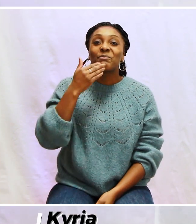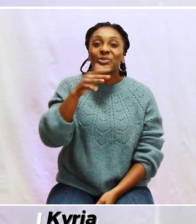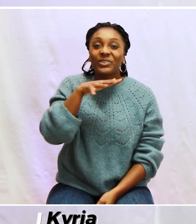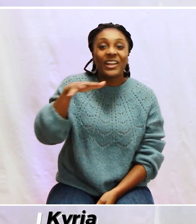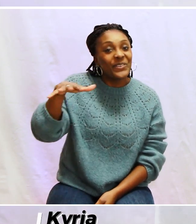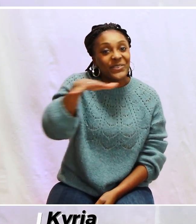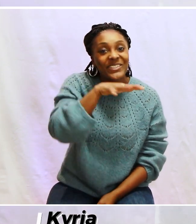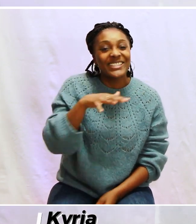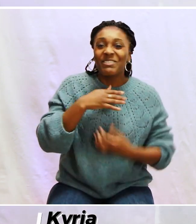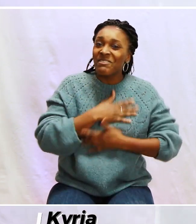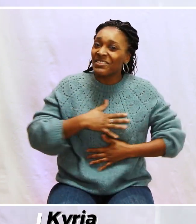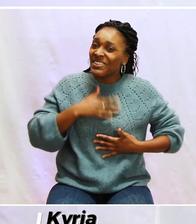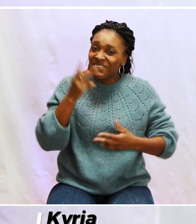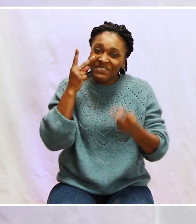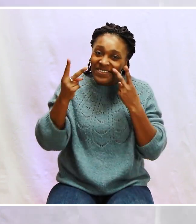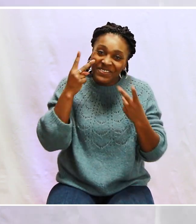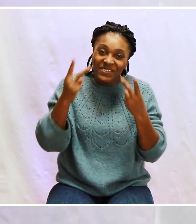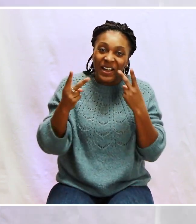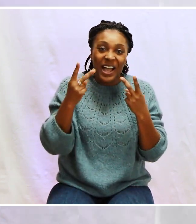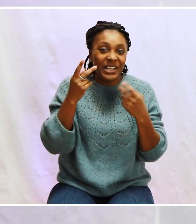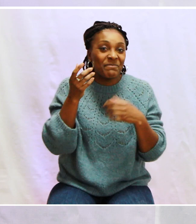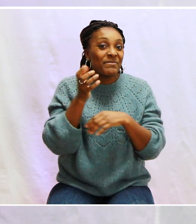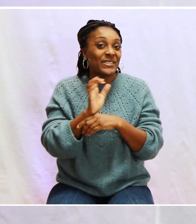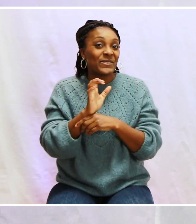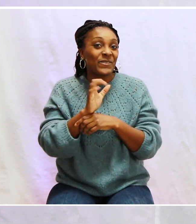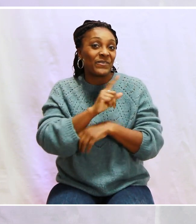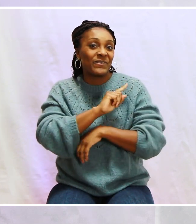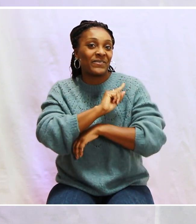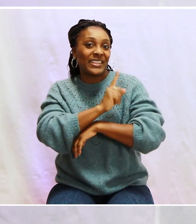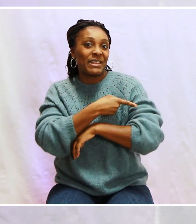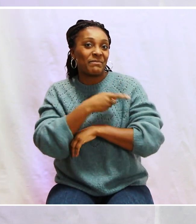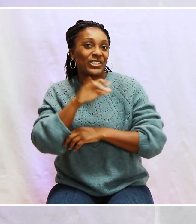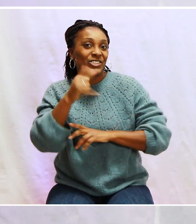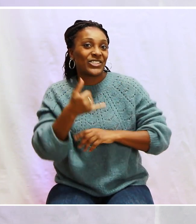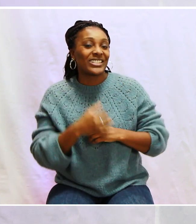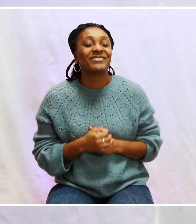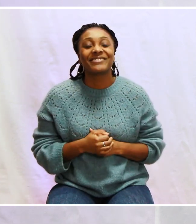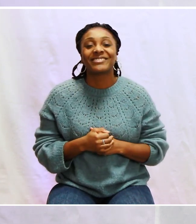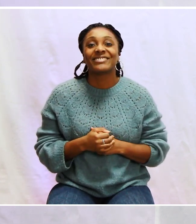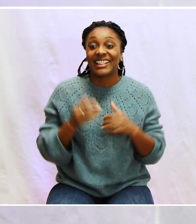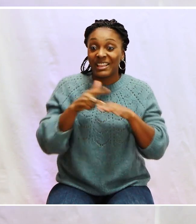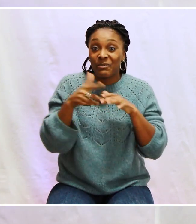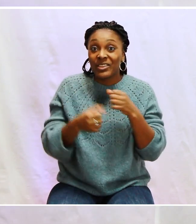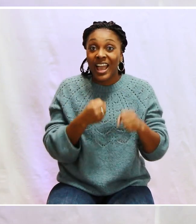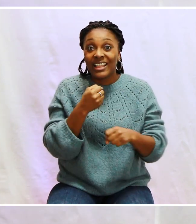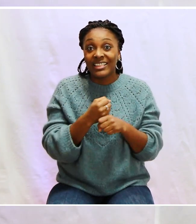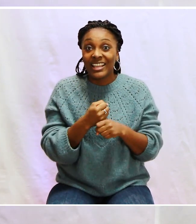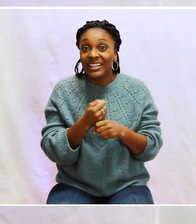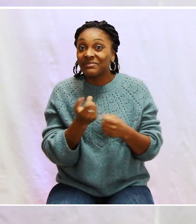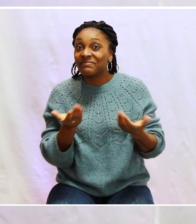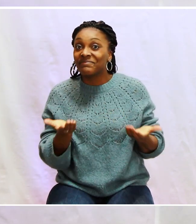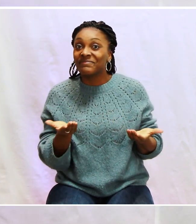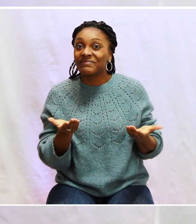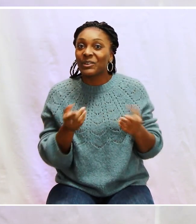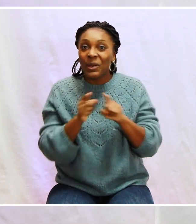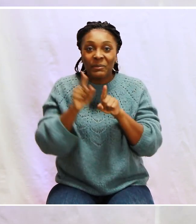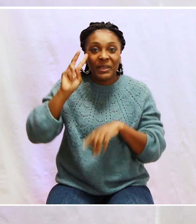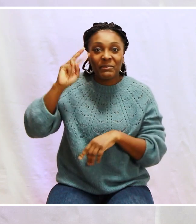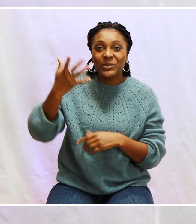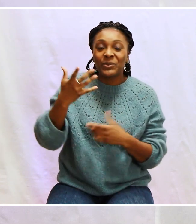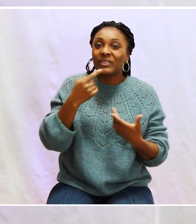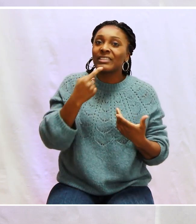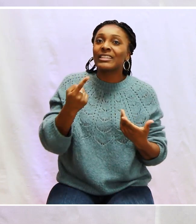Eh bien, bonjour à tous et à toutes, content de vous retrouver sur l'émission Vitamine J. Et on est en ce début d'année, et comme on le fait